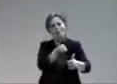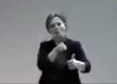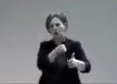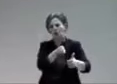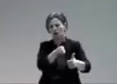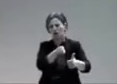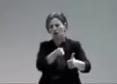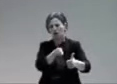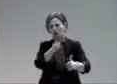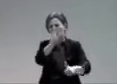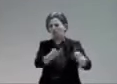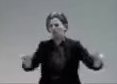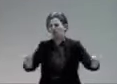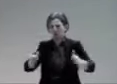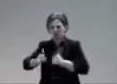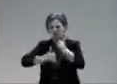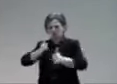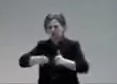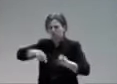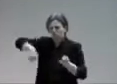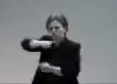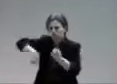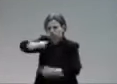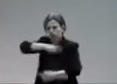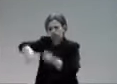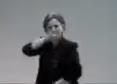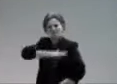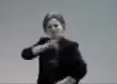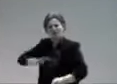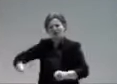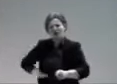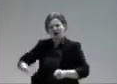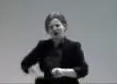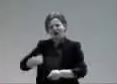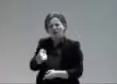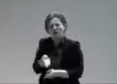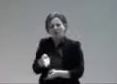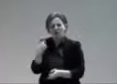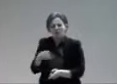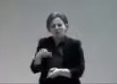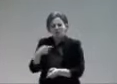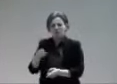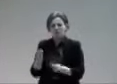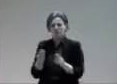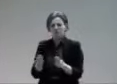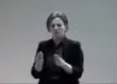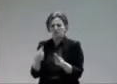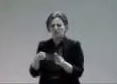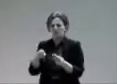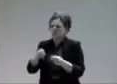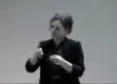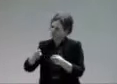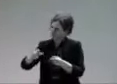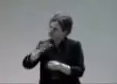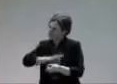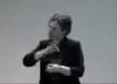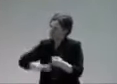riders che lavorano nelle nostre città e hanno un salario da fame quanto ai braccianti hanno un salario da fame